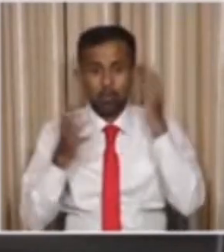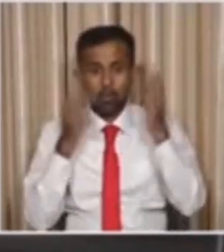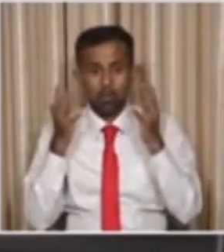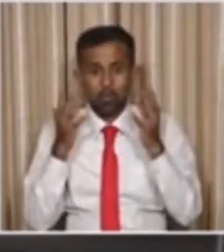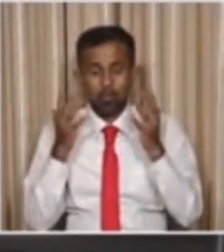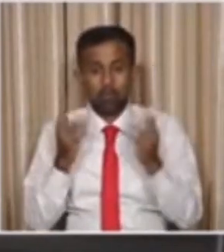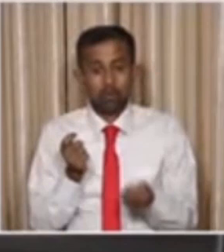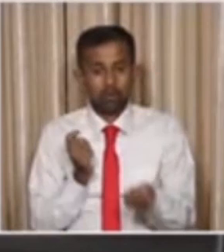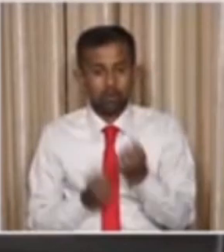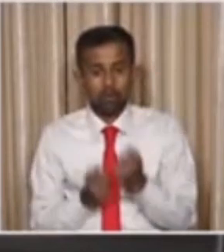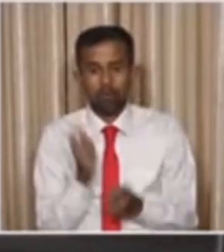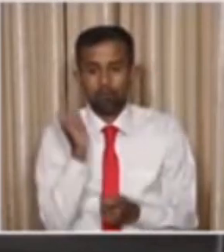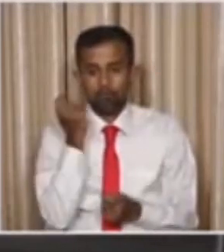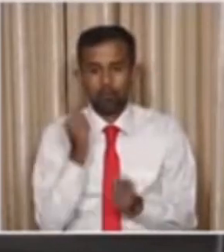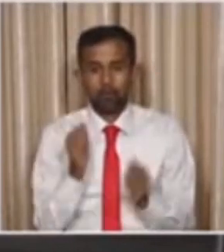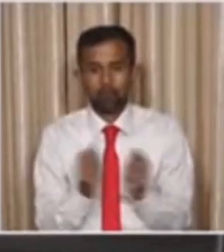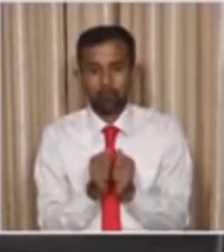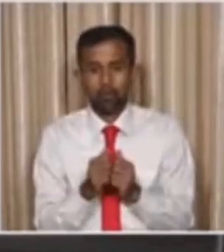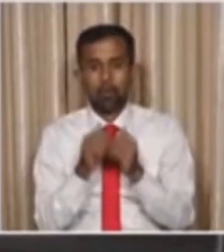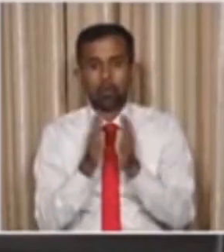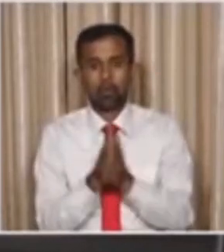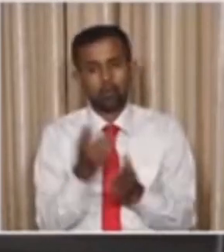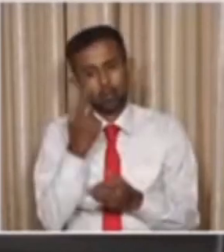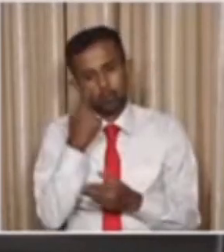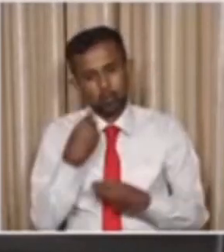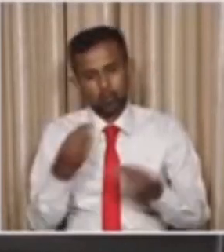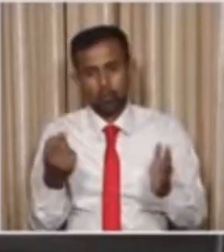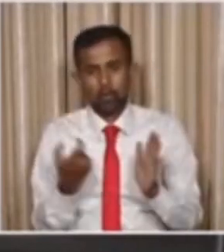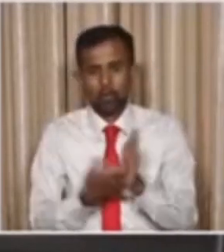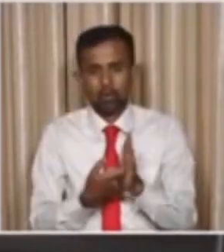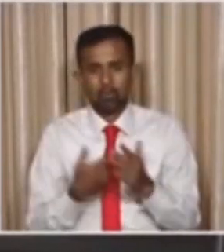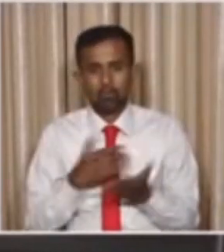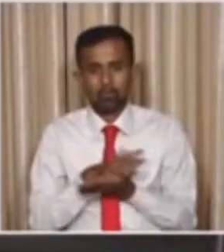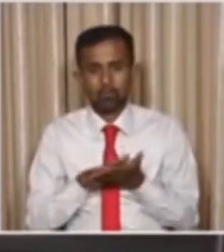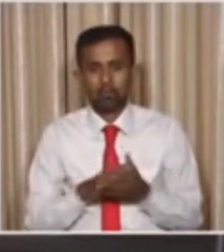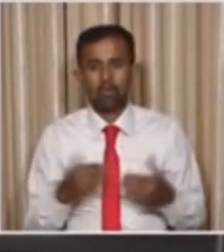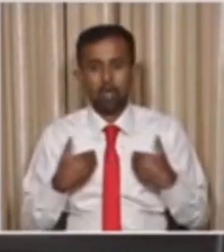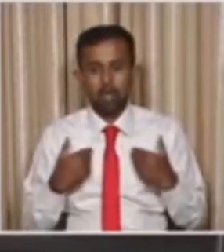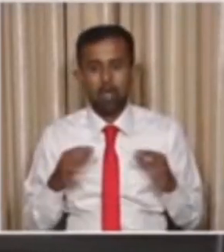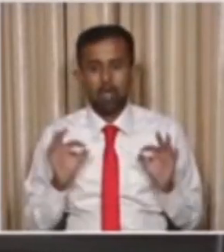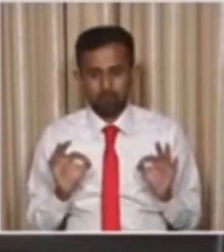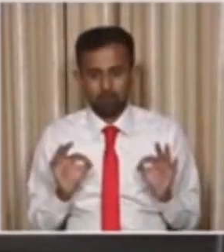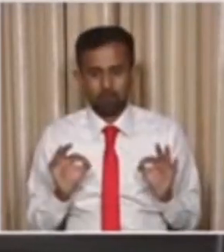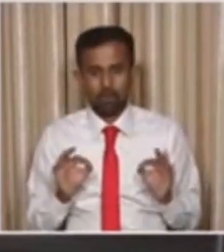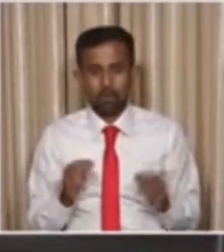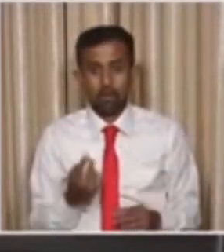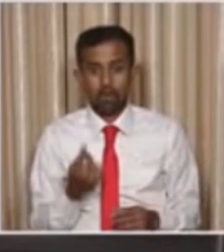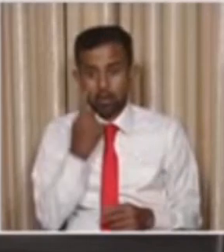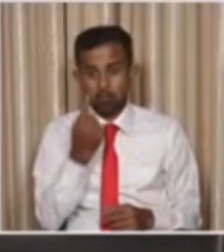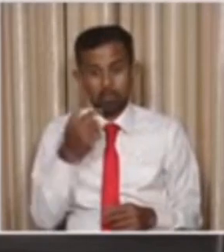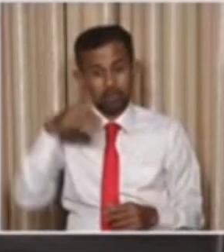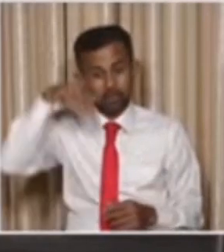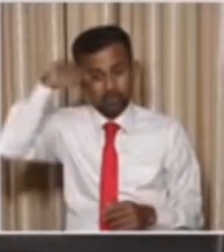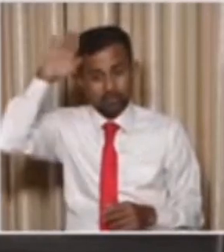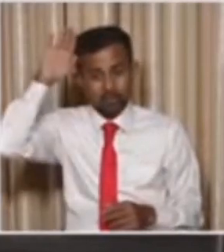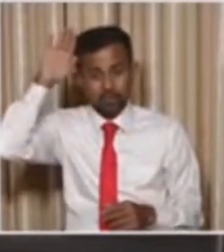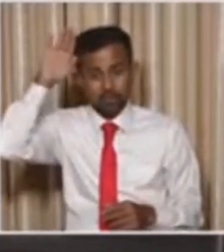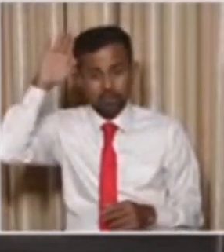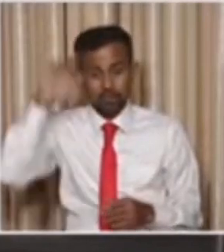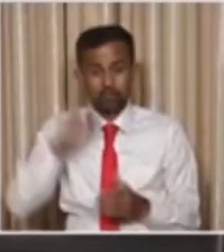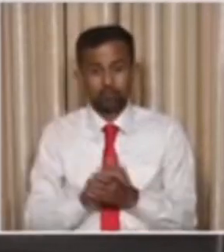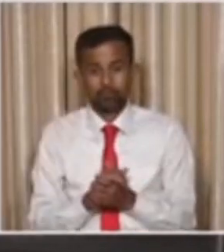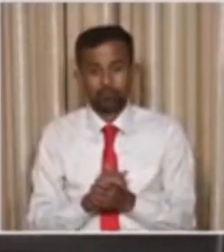मे क्रिकेट जायग्रहण कर मौन परत्याग कर रोहित शर्मा सूदान मगर अभी बलवे ये काले क्लाइव